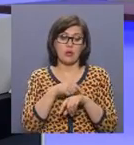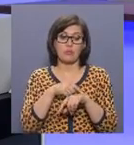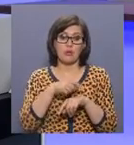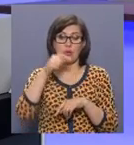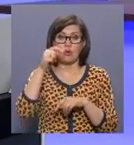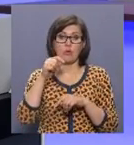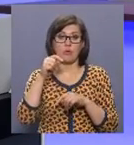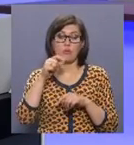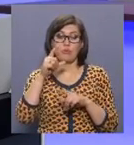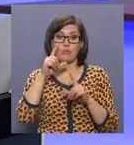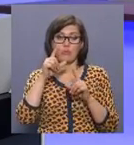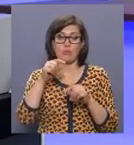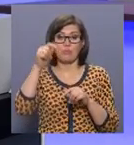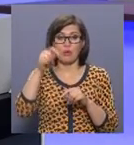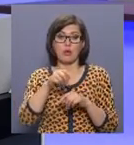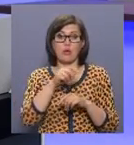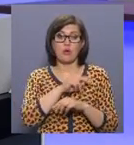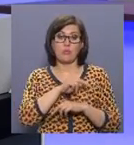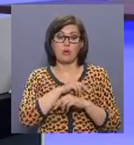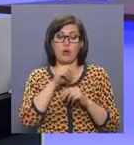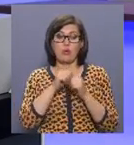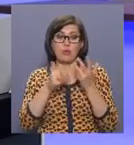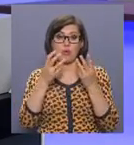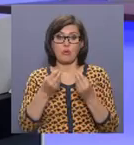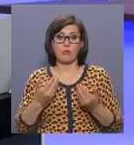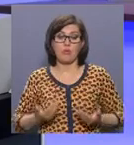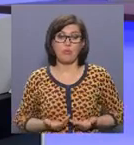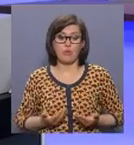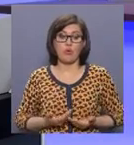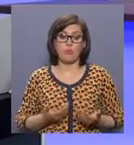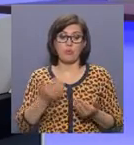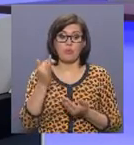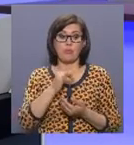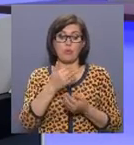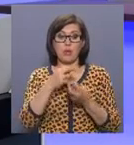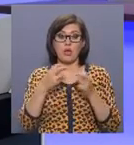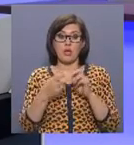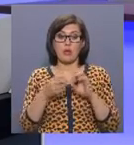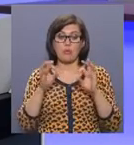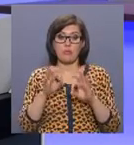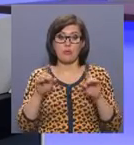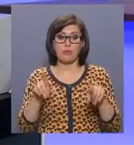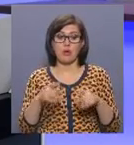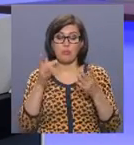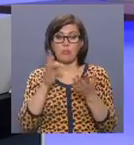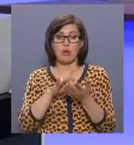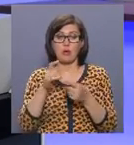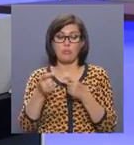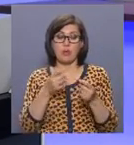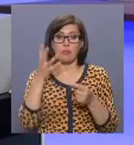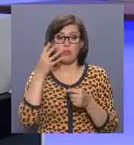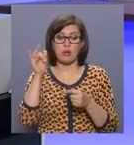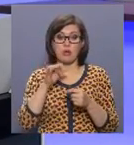тәрең шығасың. Бұл алматылықтардың күнделікті өмірі. Енді бұл мәселені оңалту үшін қала басшылығы